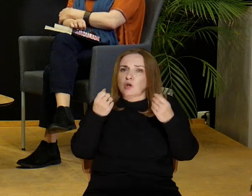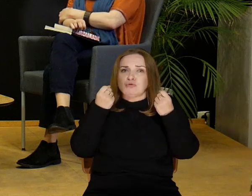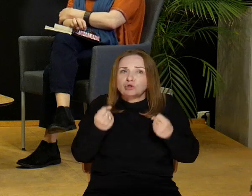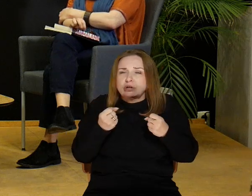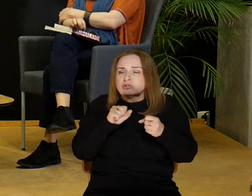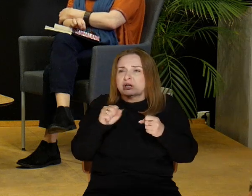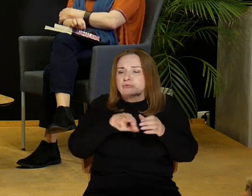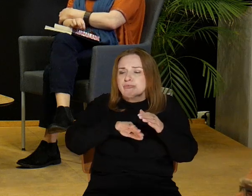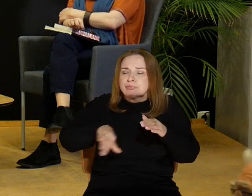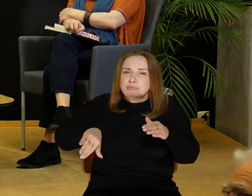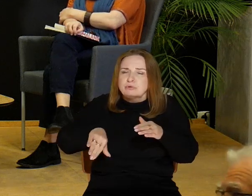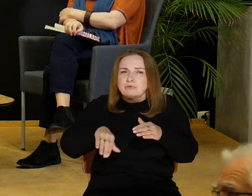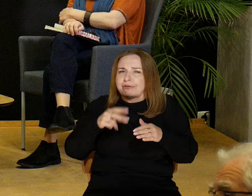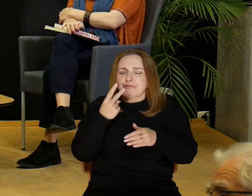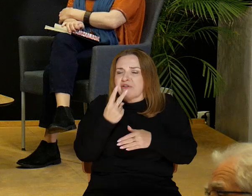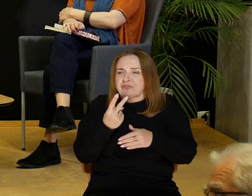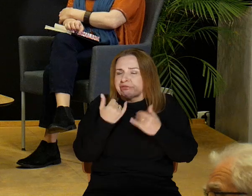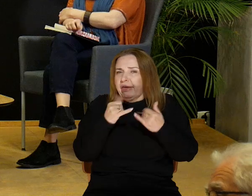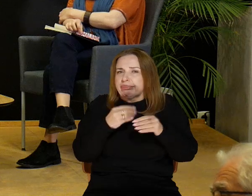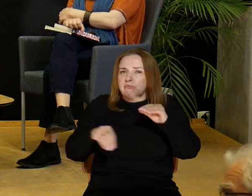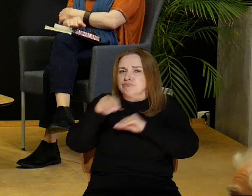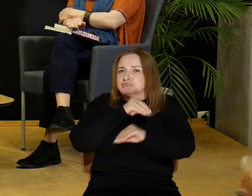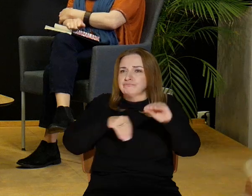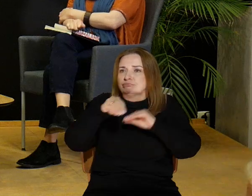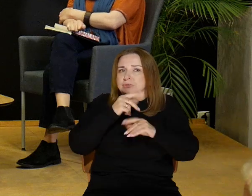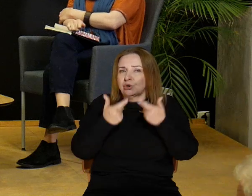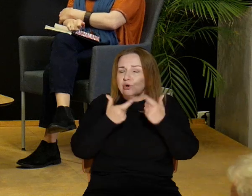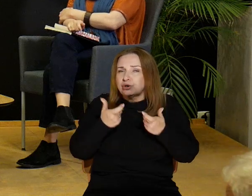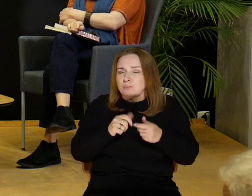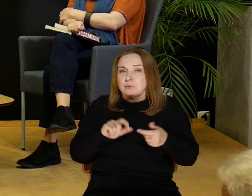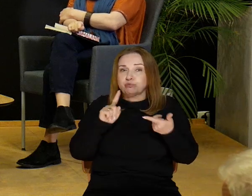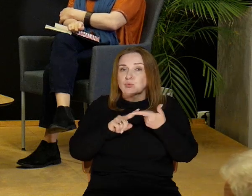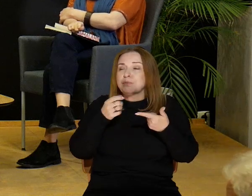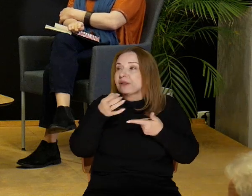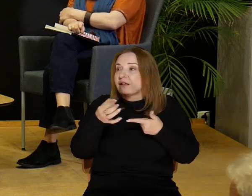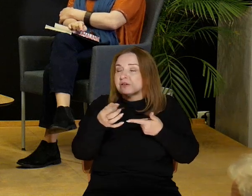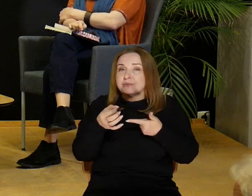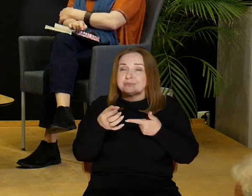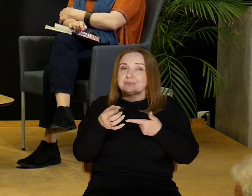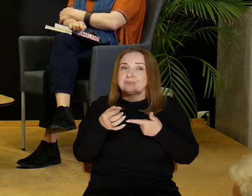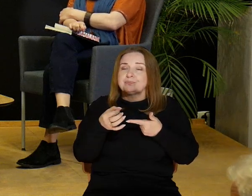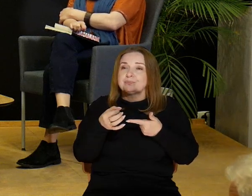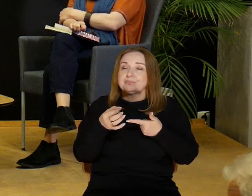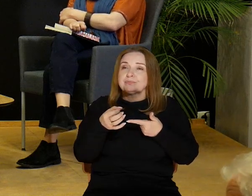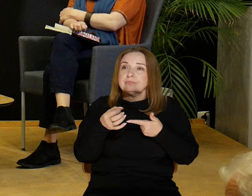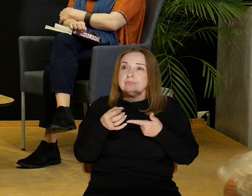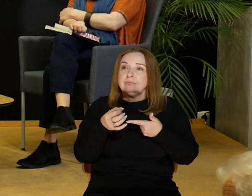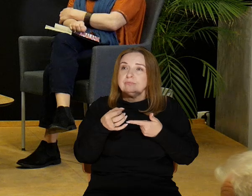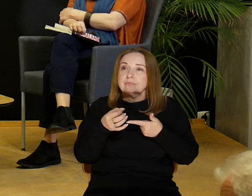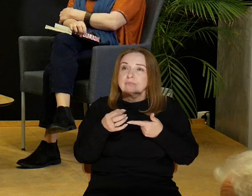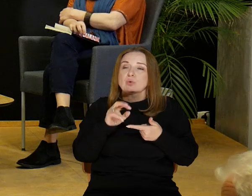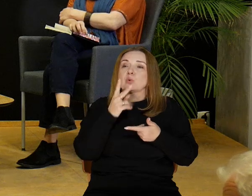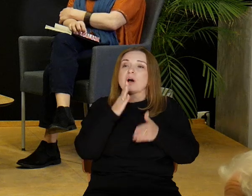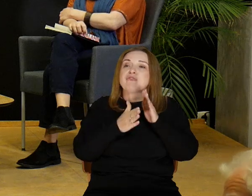przepadają i zostają wyparte przez inne. I drugie pytanie dotyczy tego, że II